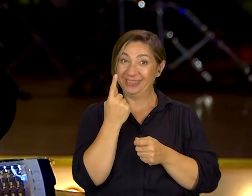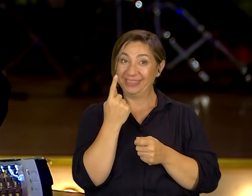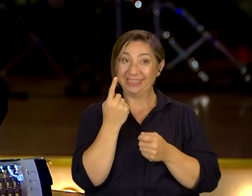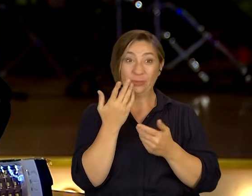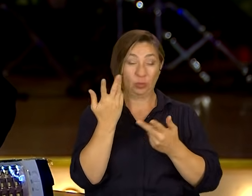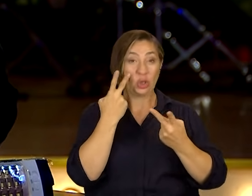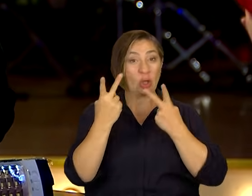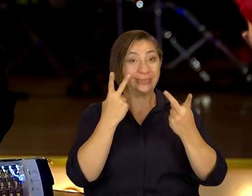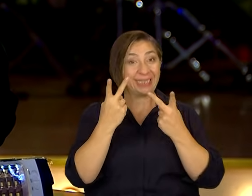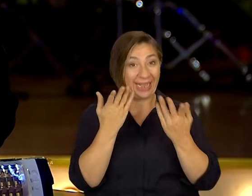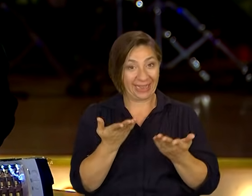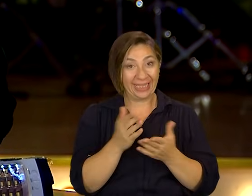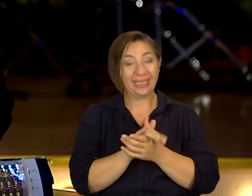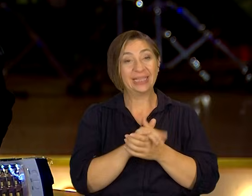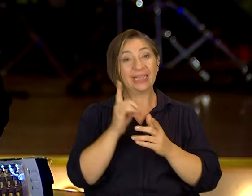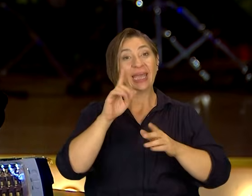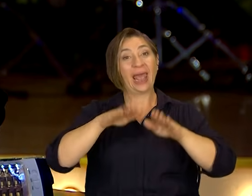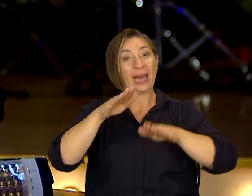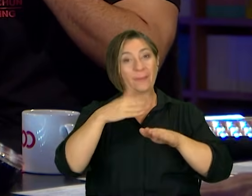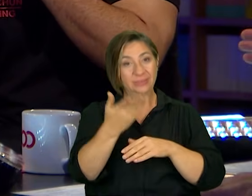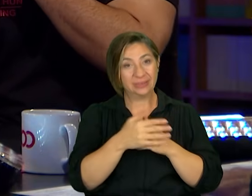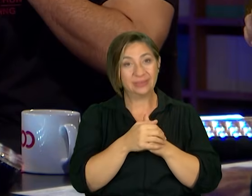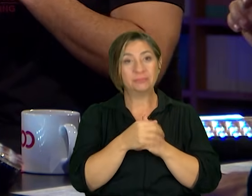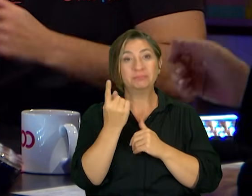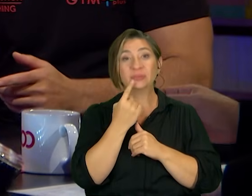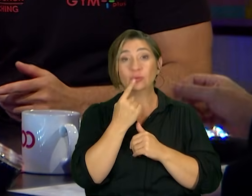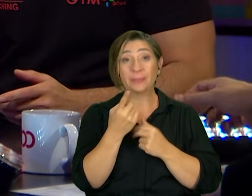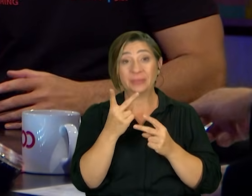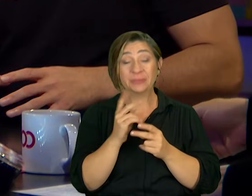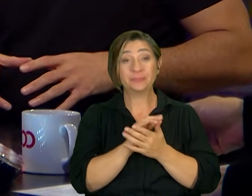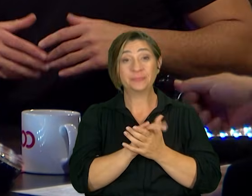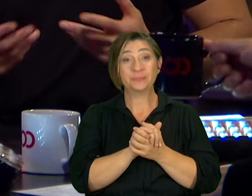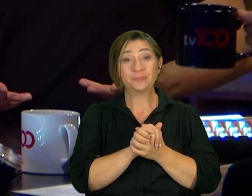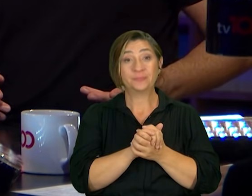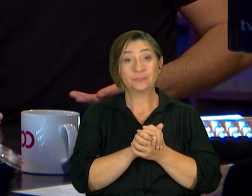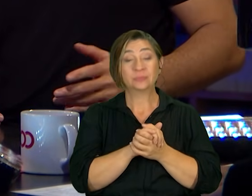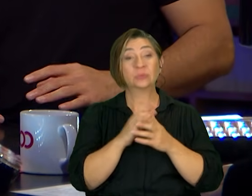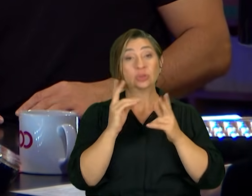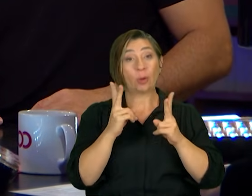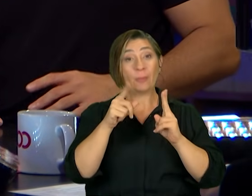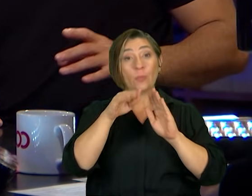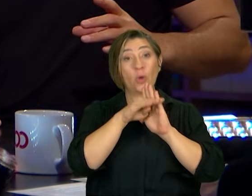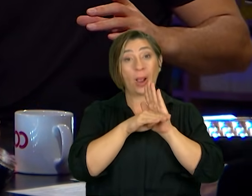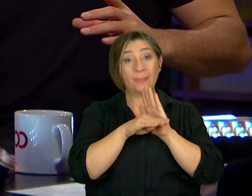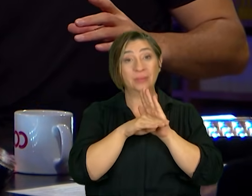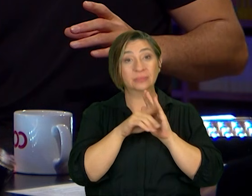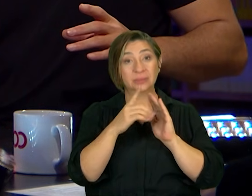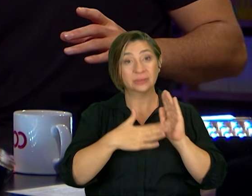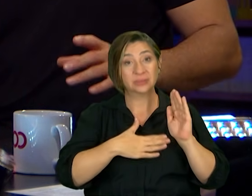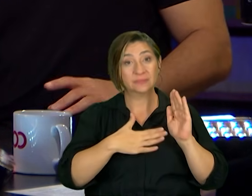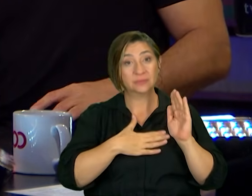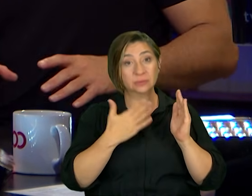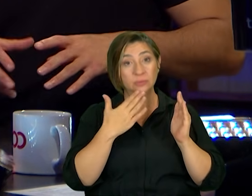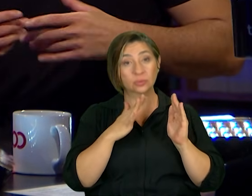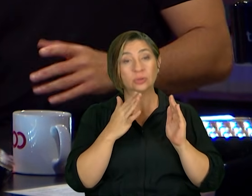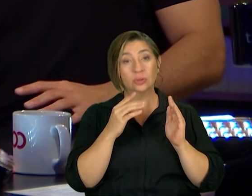nasıl söyleyeyim bir gösteriydi. Şimdi, bir tanıtımdı. Bir şey söyleyebilir miyim? Buyursunlar efendim. Şimdi normalde bu programları yaparken ve nefes nefese